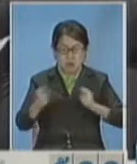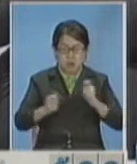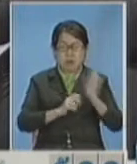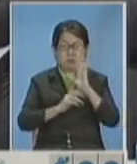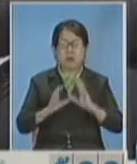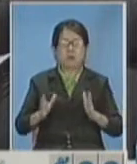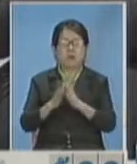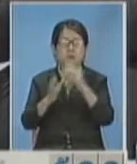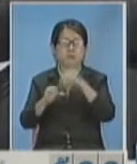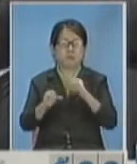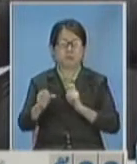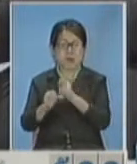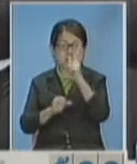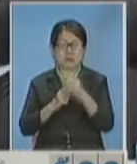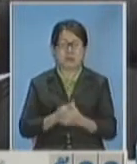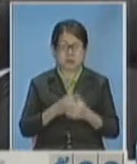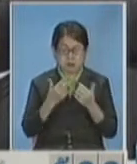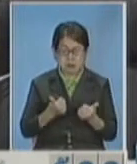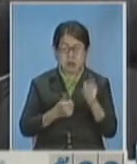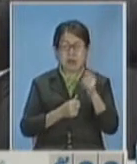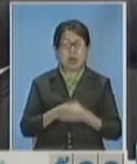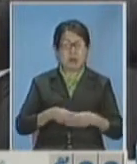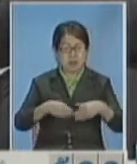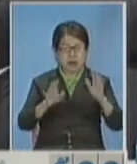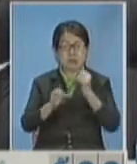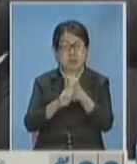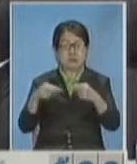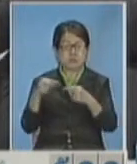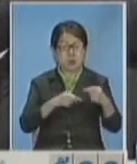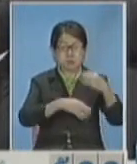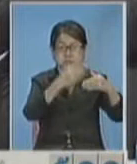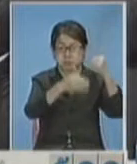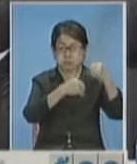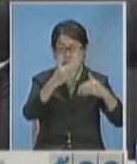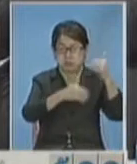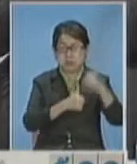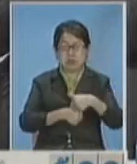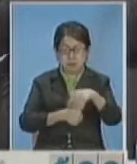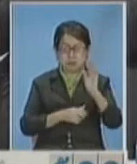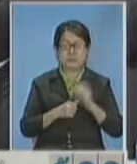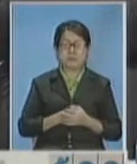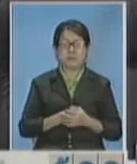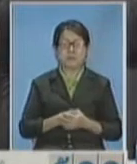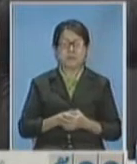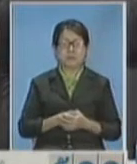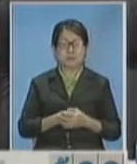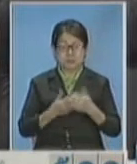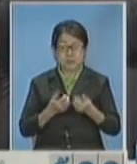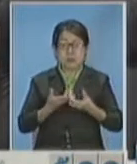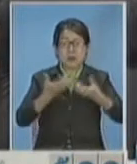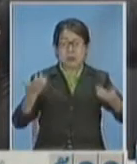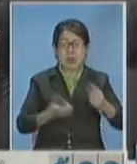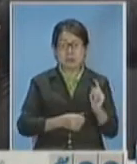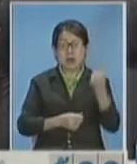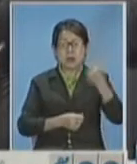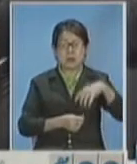ศษแต่ปรากฏว่าปีนี้นอกจากจะให้เดินหน้าต่อเพราะว่าเขามีการพัฒนาระบบงานก็ยินดีด้วยยังไปตั้งองค์การมหาช